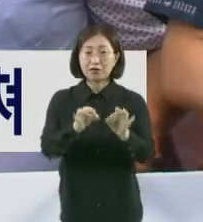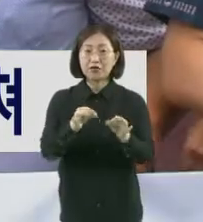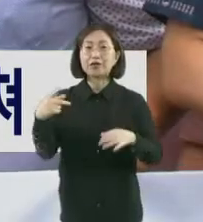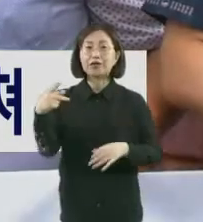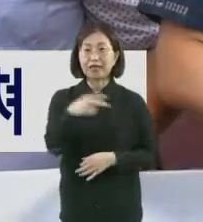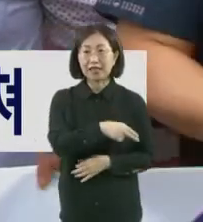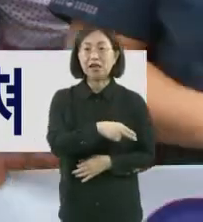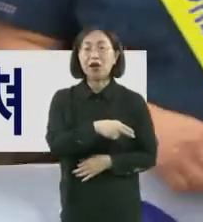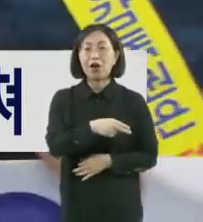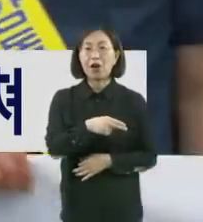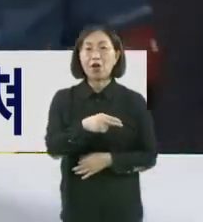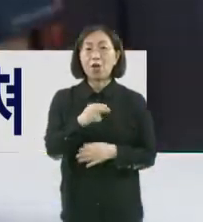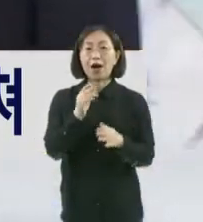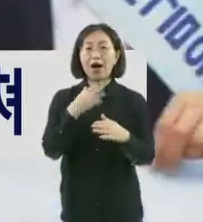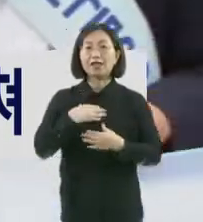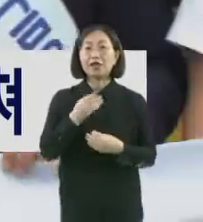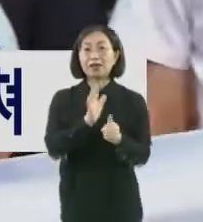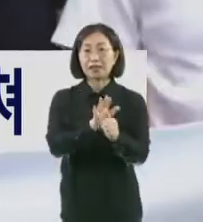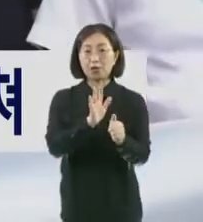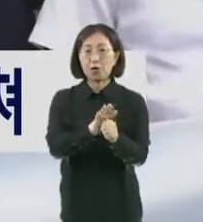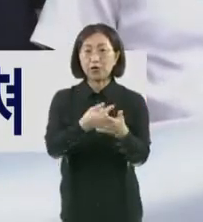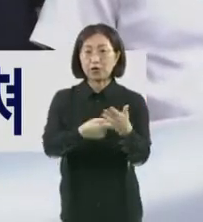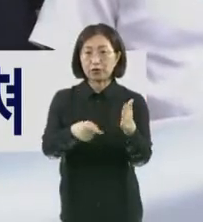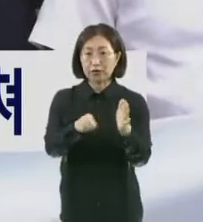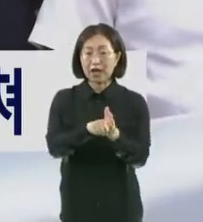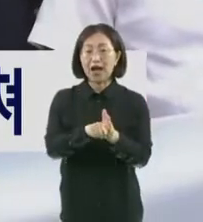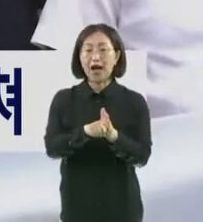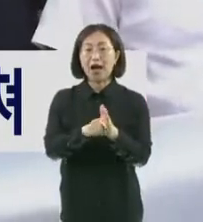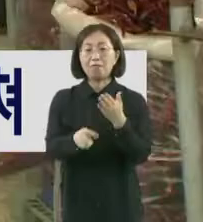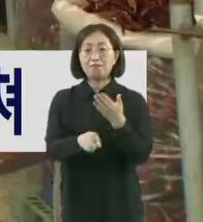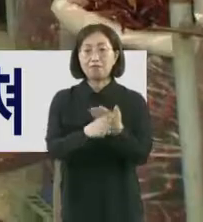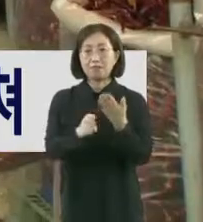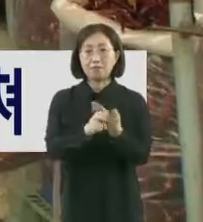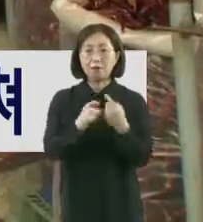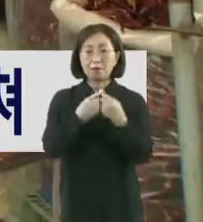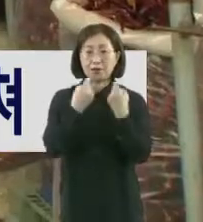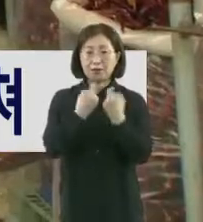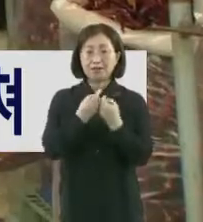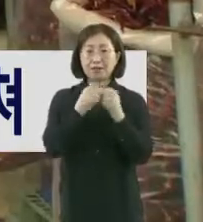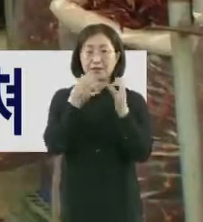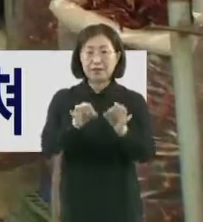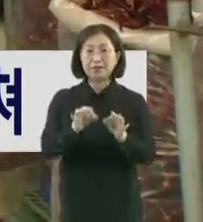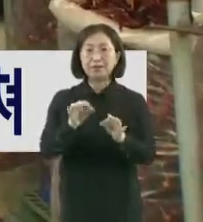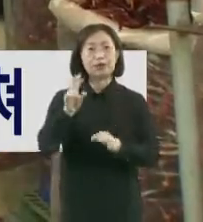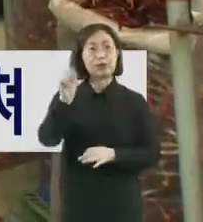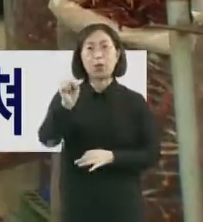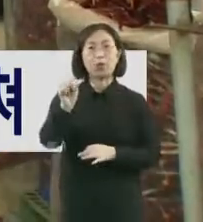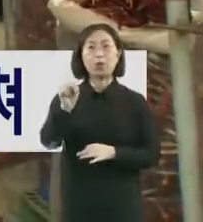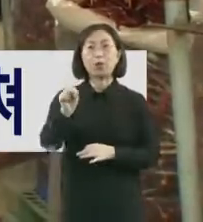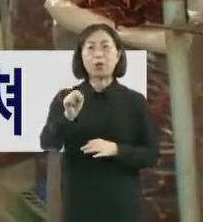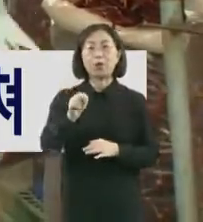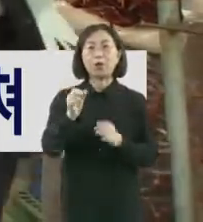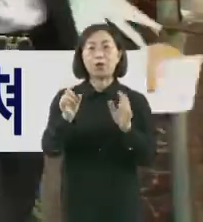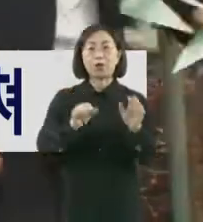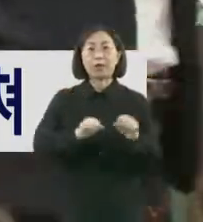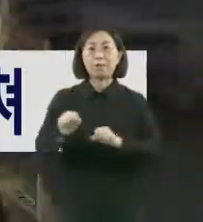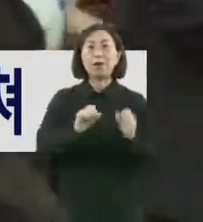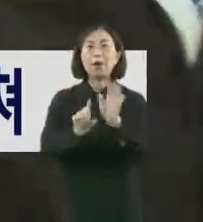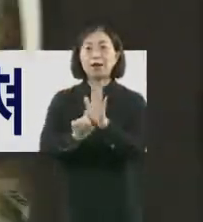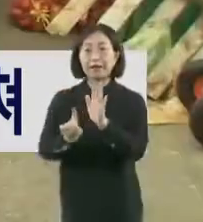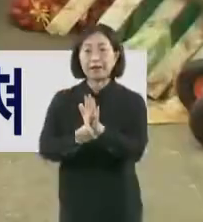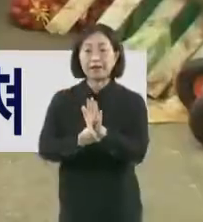정책 서민금융 지원제도 이용을 위한 불법 사용 불법 금융노 캠페인을 대전 역전시장에서